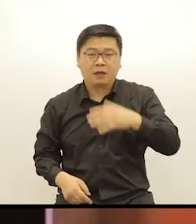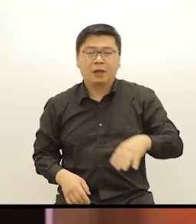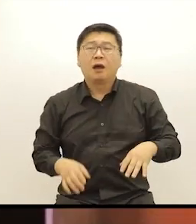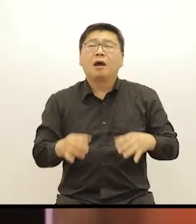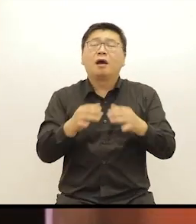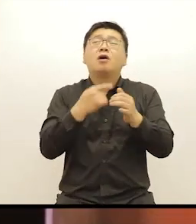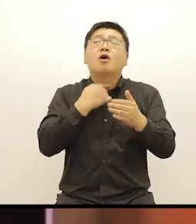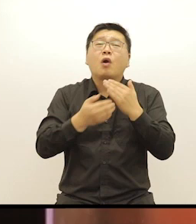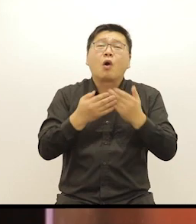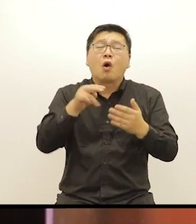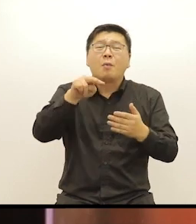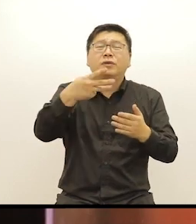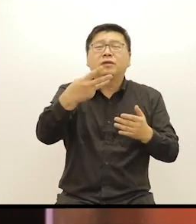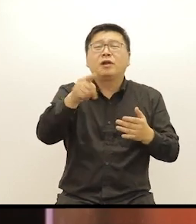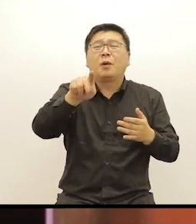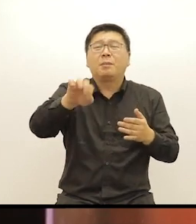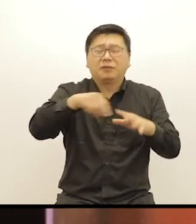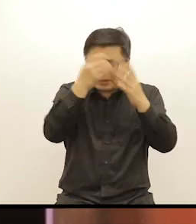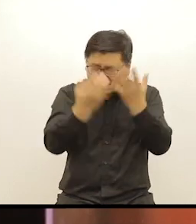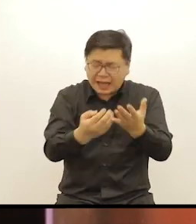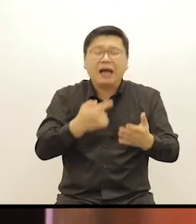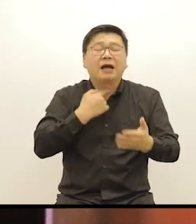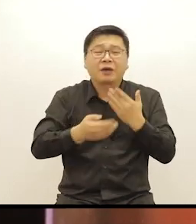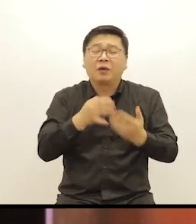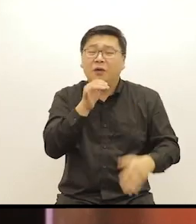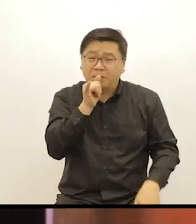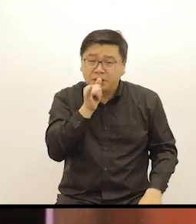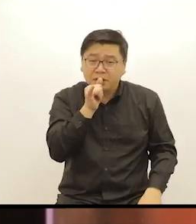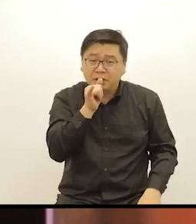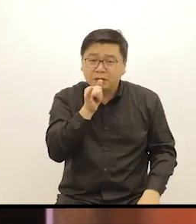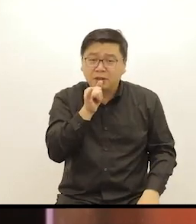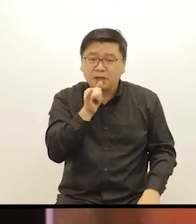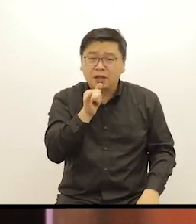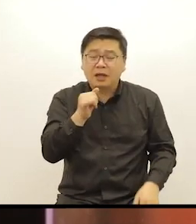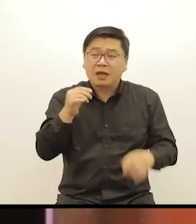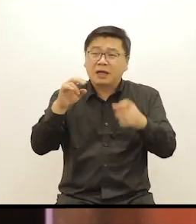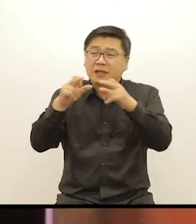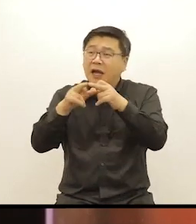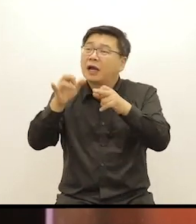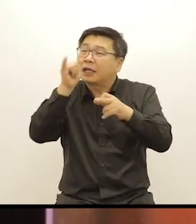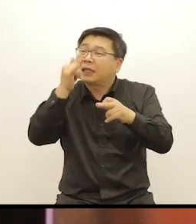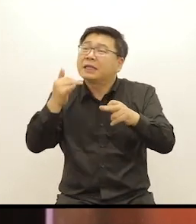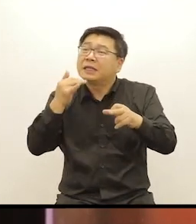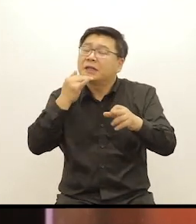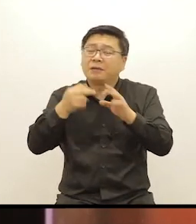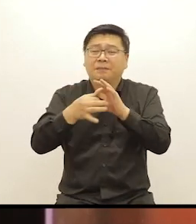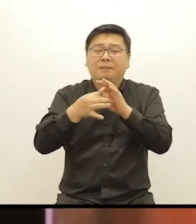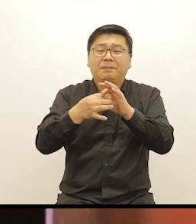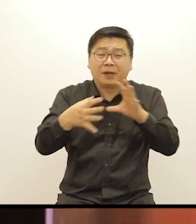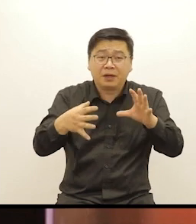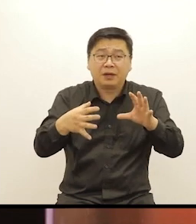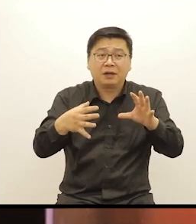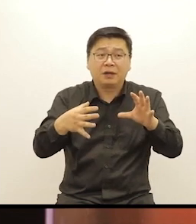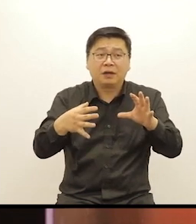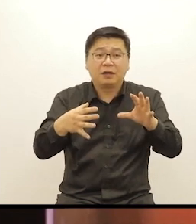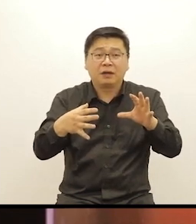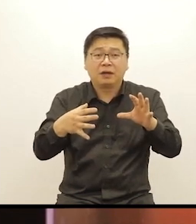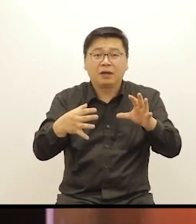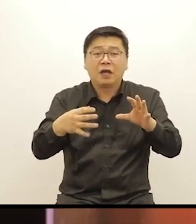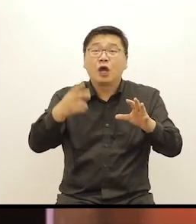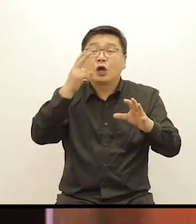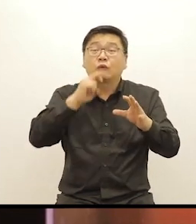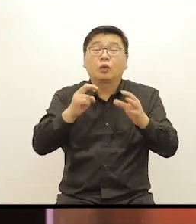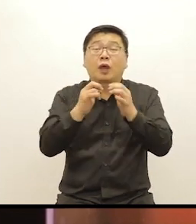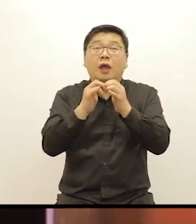누구든지 겪는 거라고 슬럼프는 어떤 조건을 가졌든지 어떤 상황에 있든지